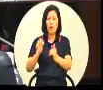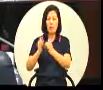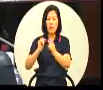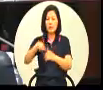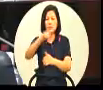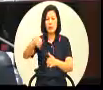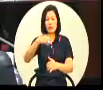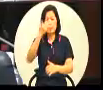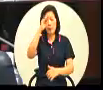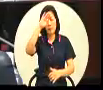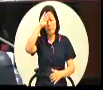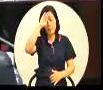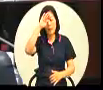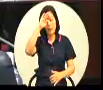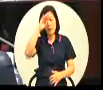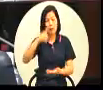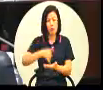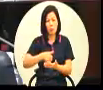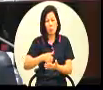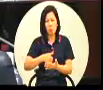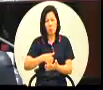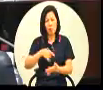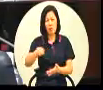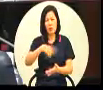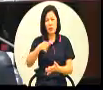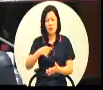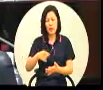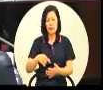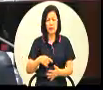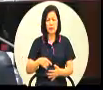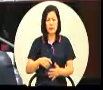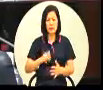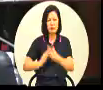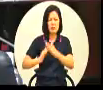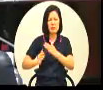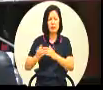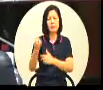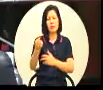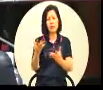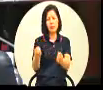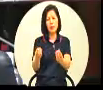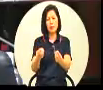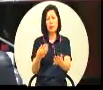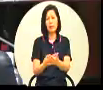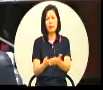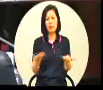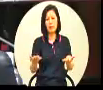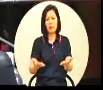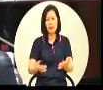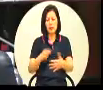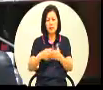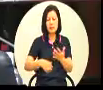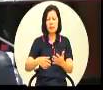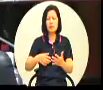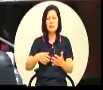病啊，啊，你根本连一点啊基本的战斗力都拢无啊。你还有什么条件